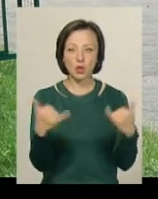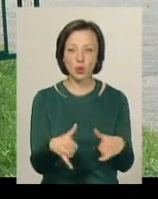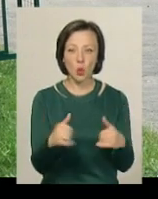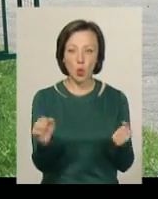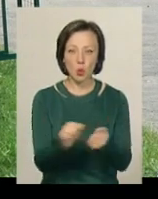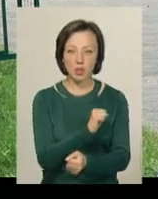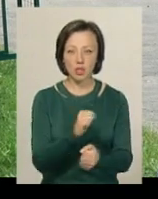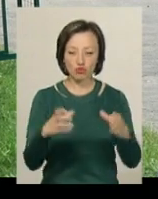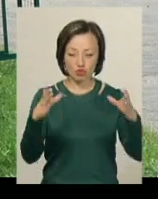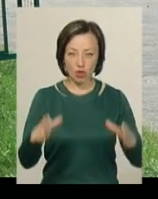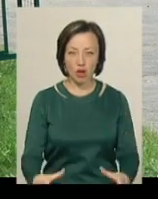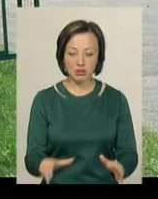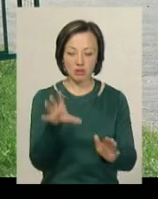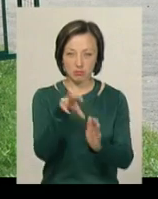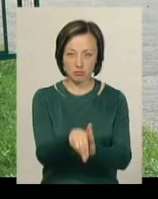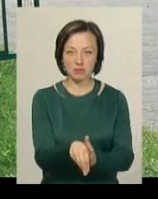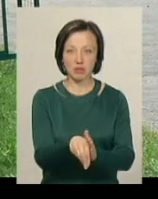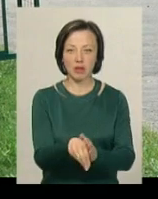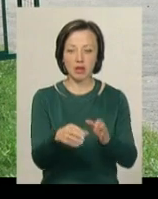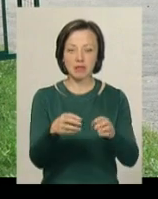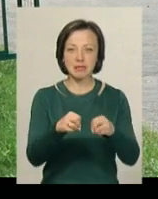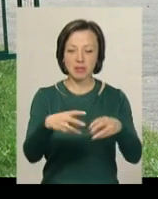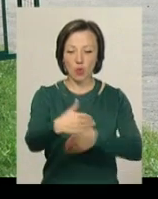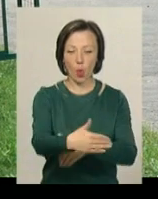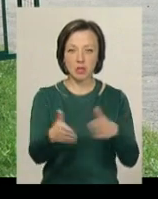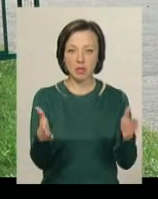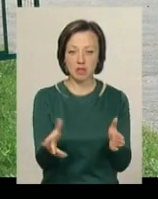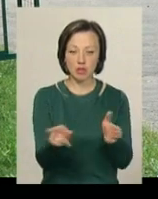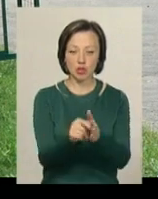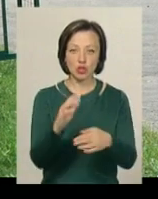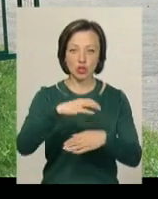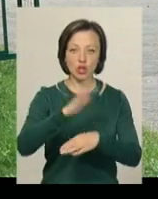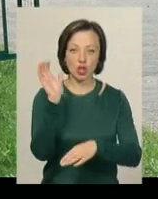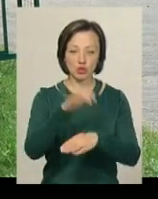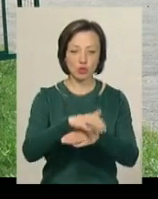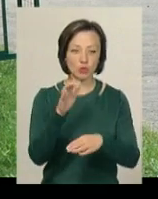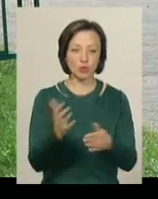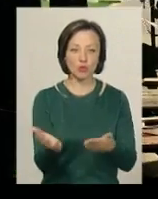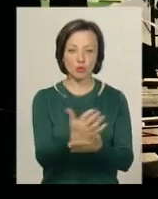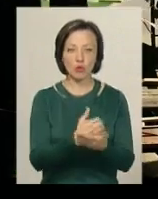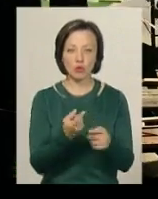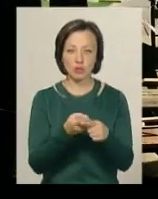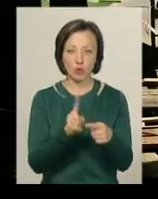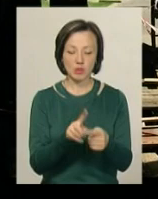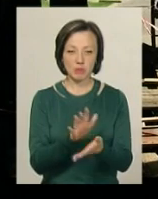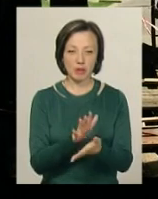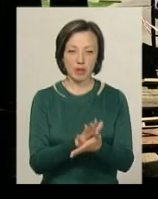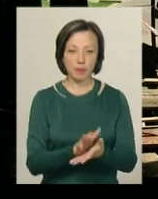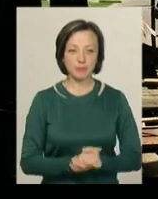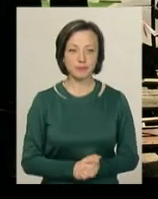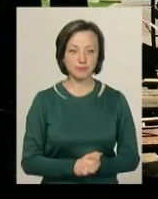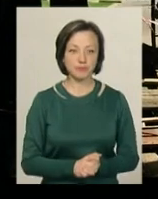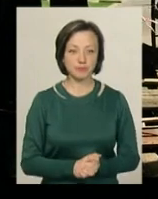буде розміщатися контейнер з кришкою для збору цього сміття.